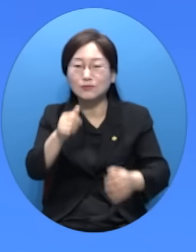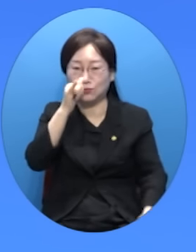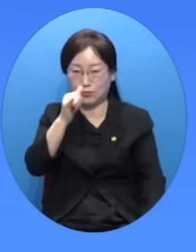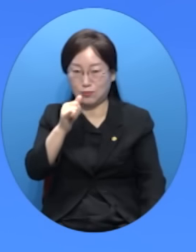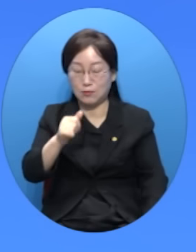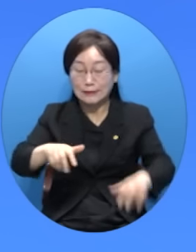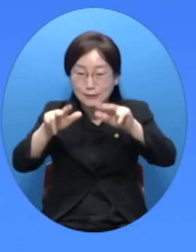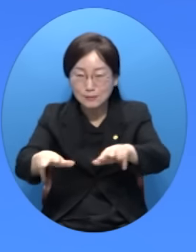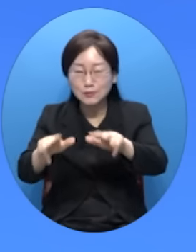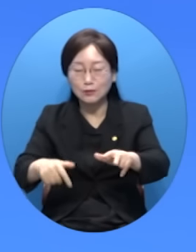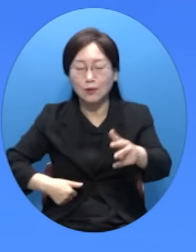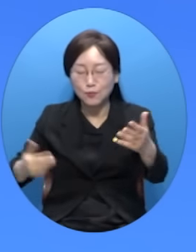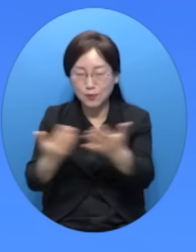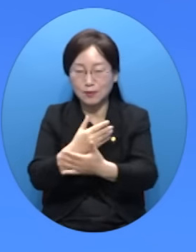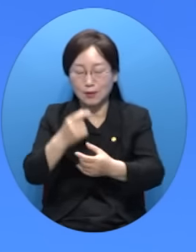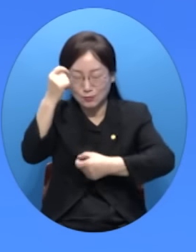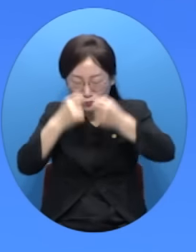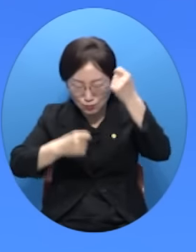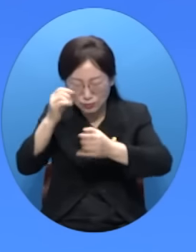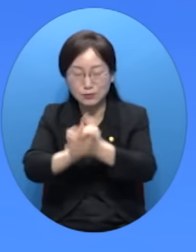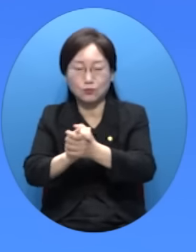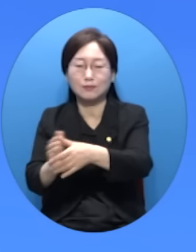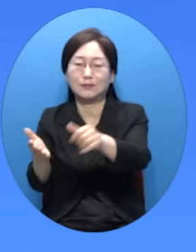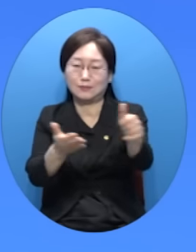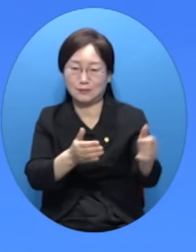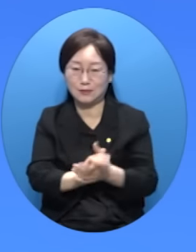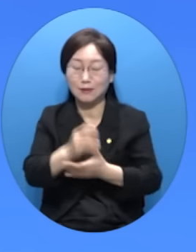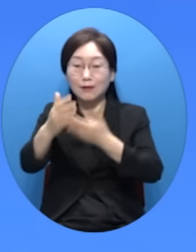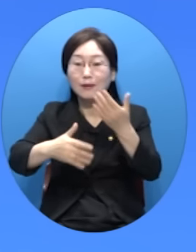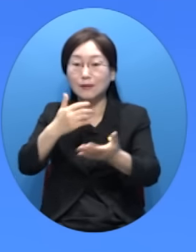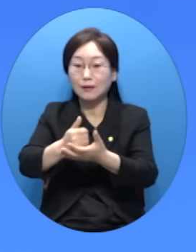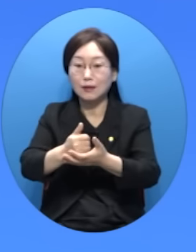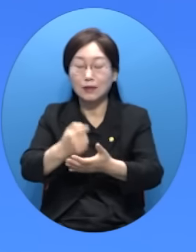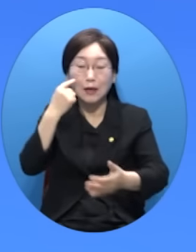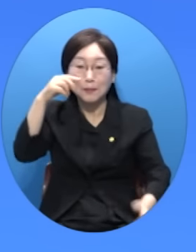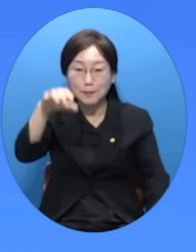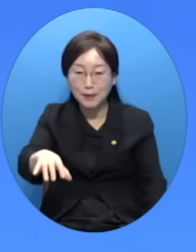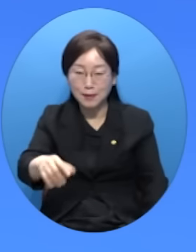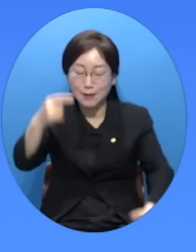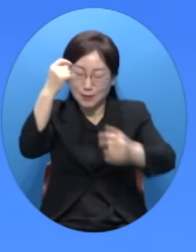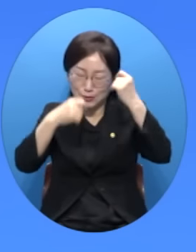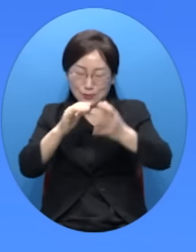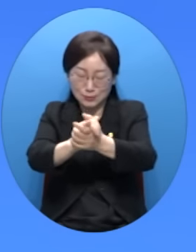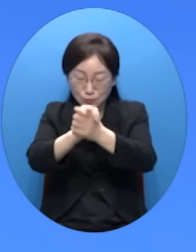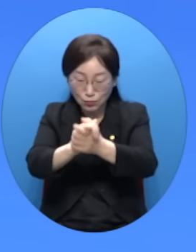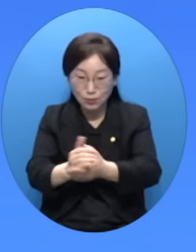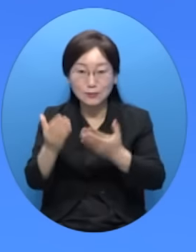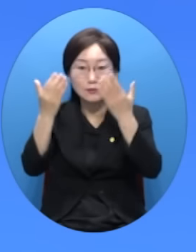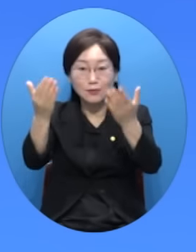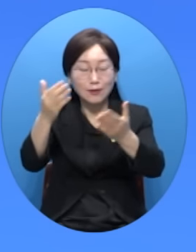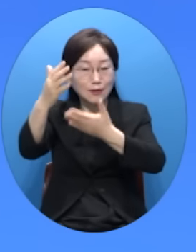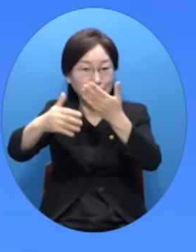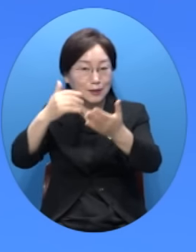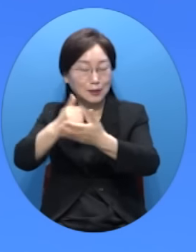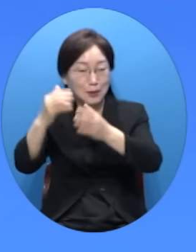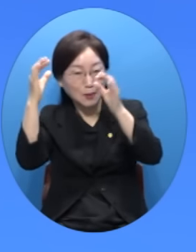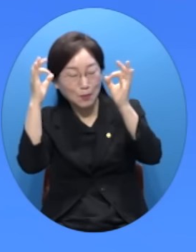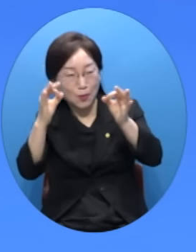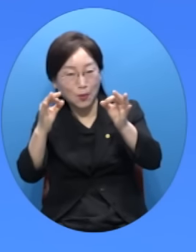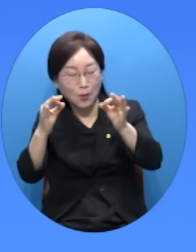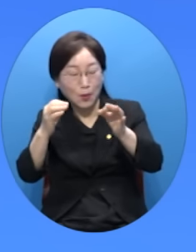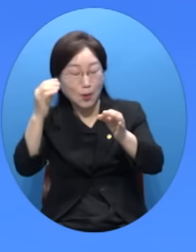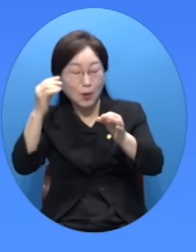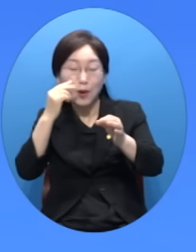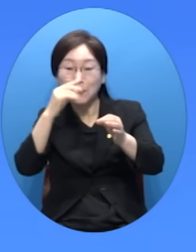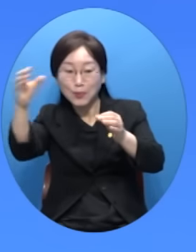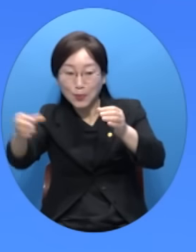바로 회개하고 눈물의 기도를 흘릴 때인 것입니다. 하나님 앞에 우리가 눈물로 드린 그 기도는 다 하늘날의 보석함에 쌓인